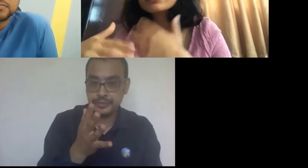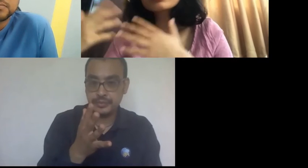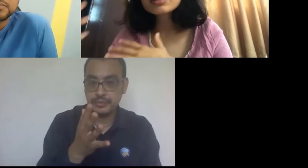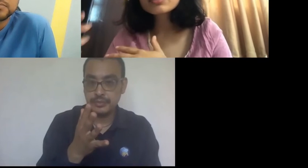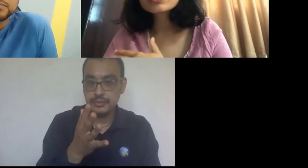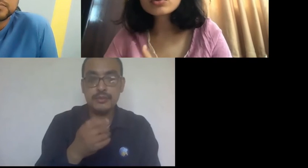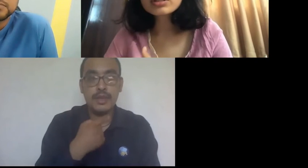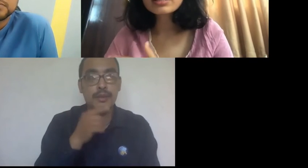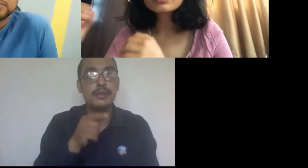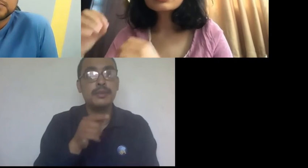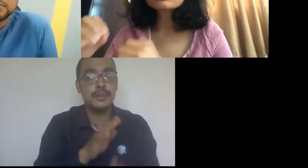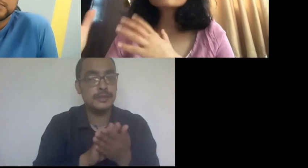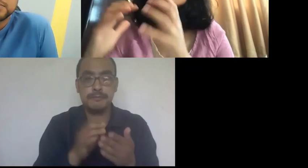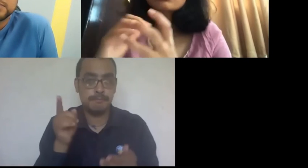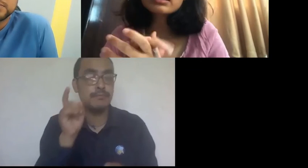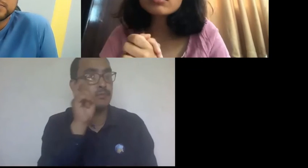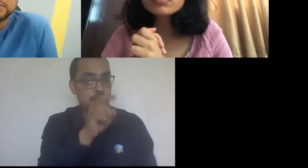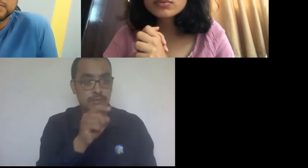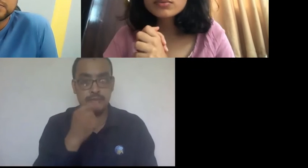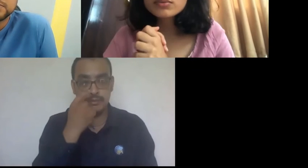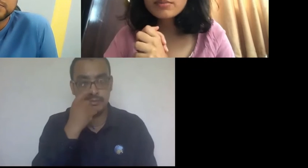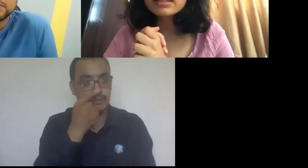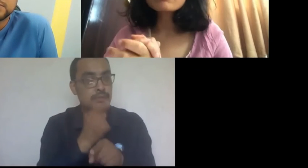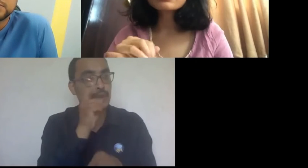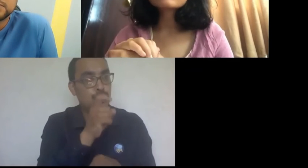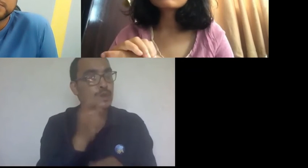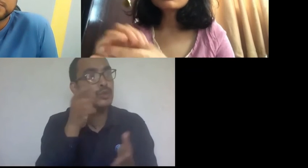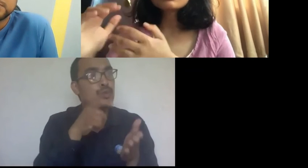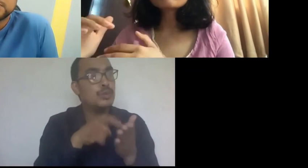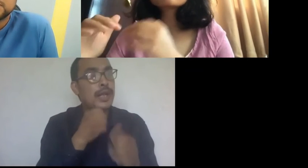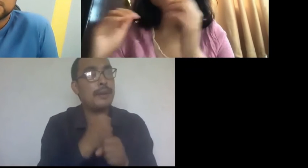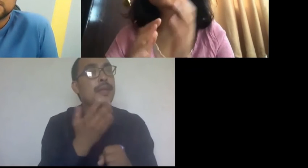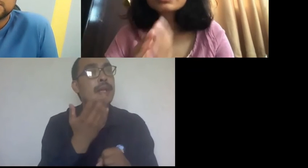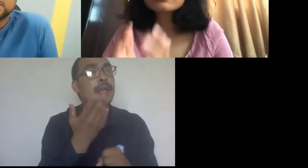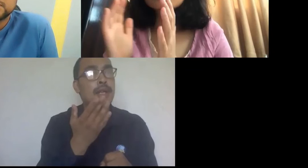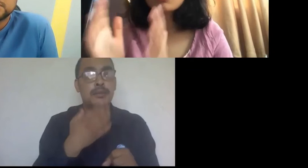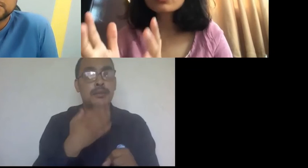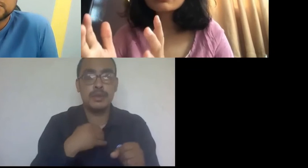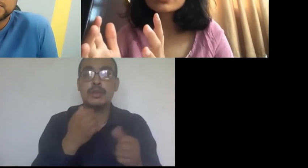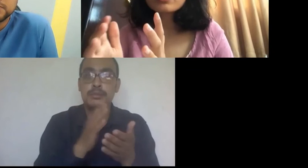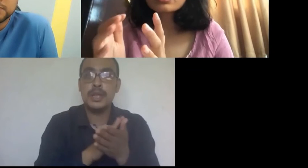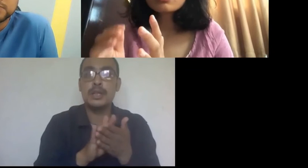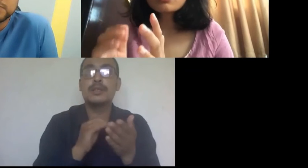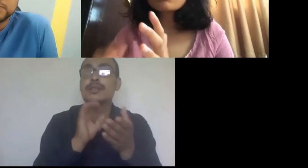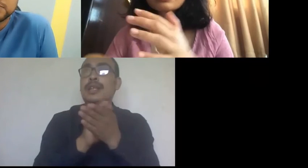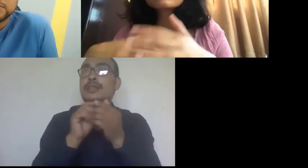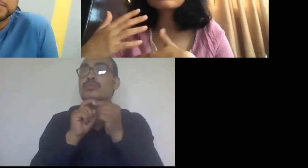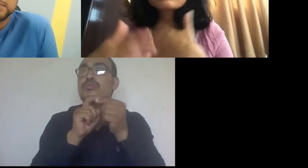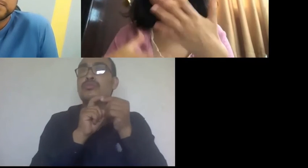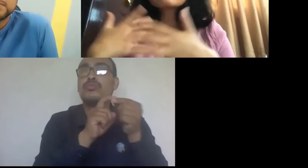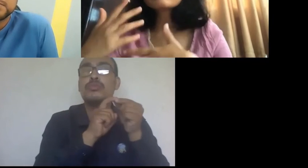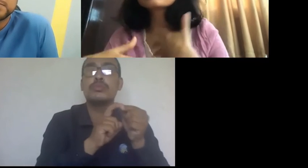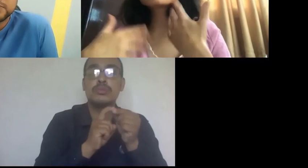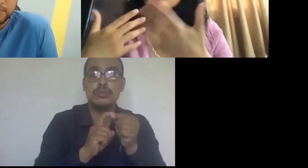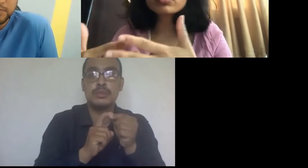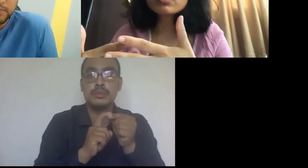अनि हामी त्यसपछि मैले सोधेँ होइन तपाईँ सुत्नु अगाडि के गर्नुहुन्छ त भन्दाखेरि उहाँले चाहिँ जब जब म त्यो साथीसँग कुरा गर्छु होइन, म खासै